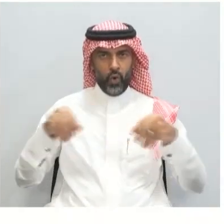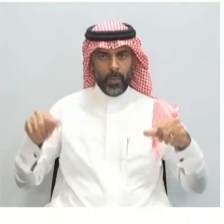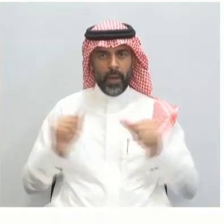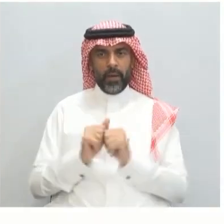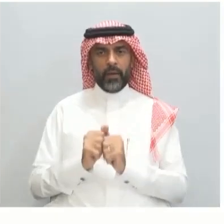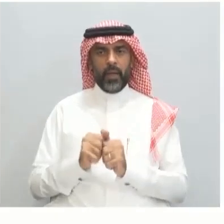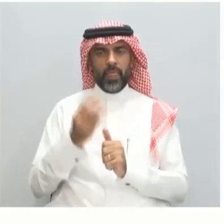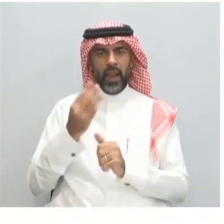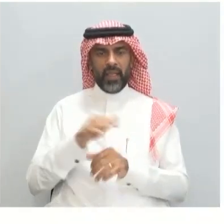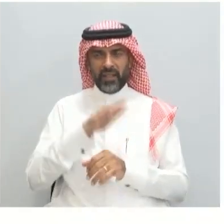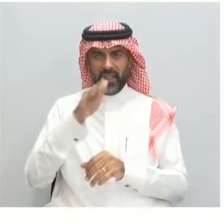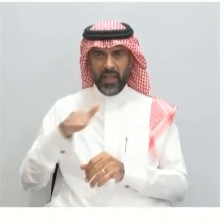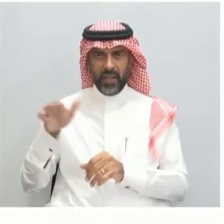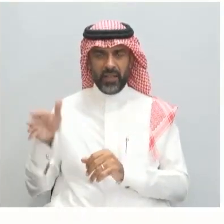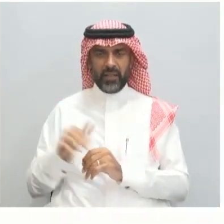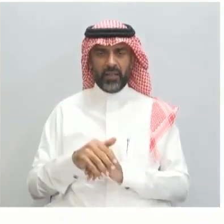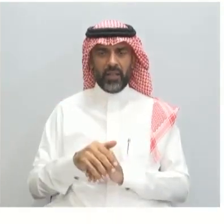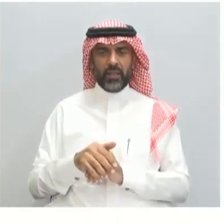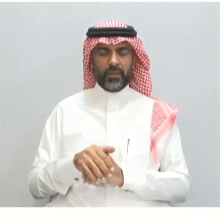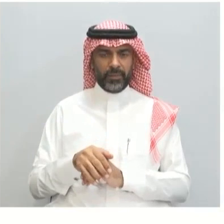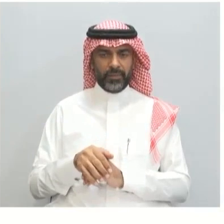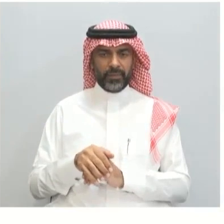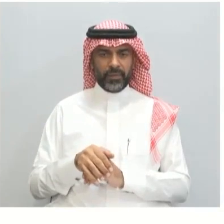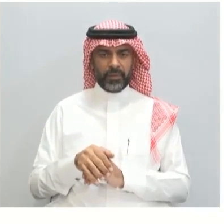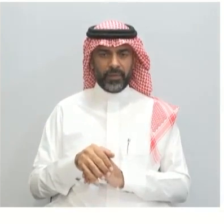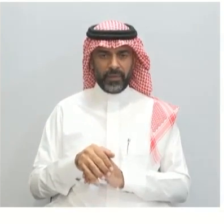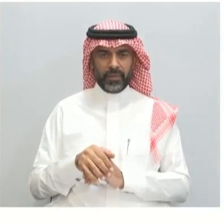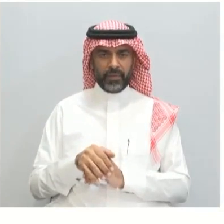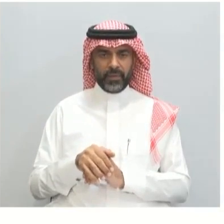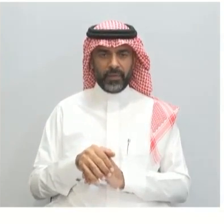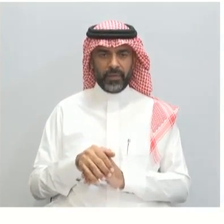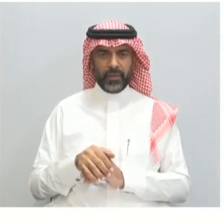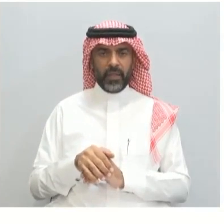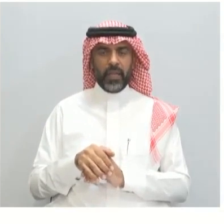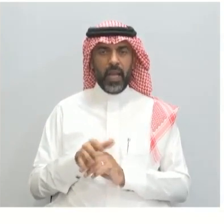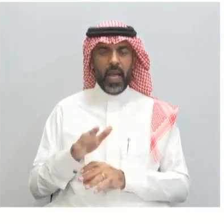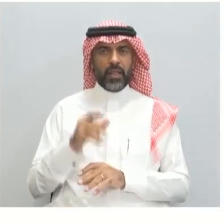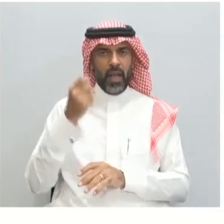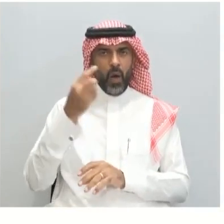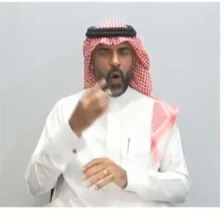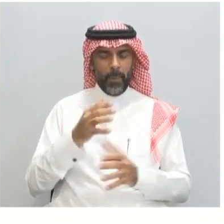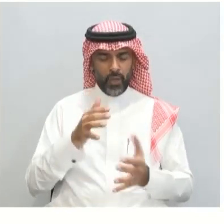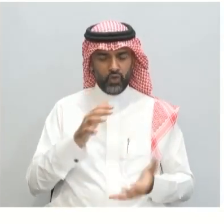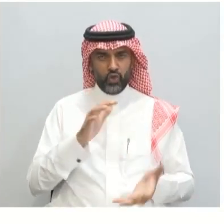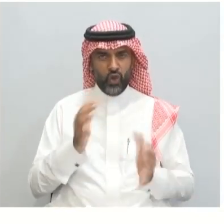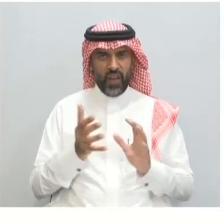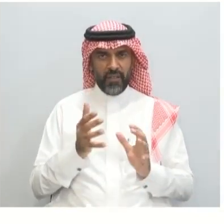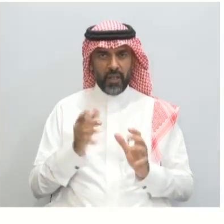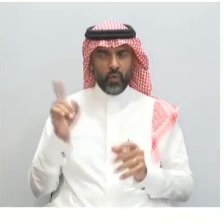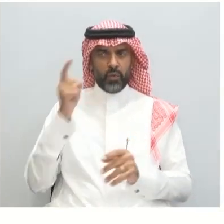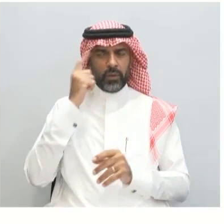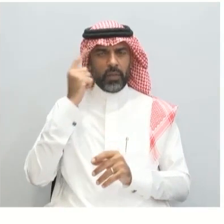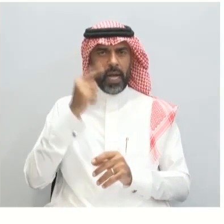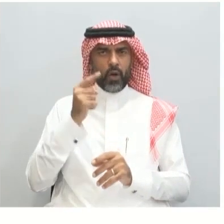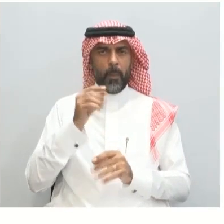وتاثيرها التضاريس ايضا لها تاثير واضح على توزيع النباتات العوامل الجغرافيه التي